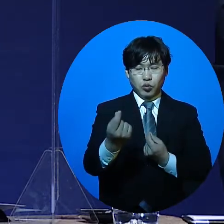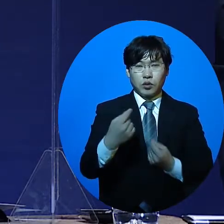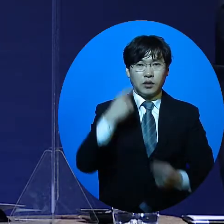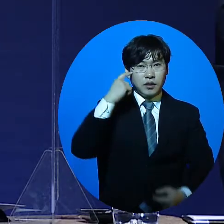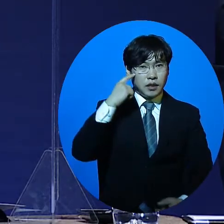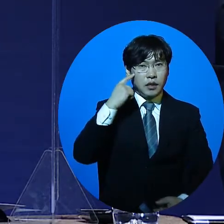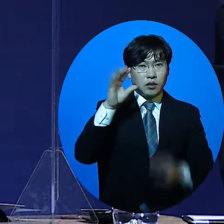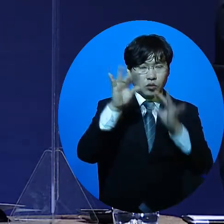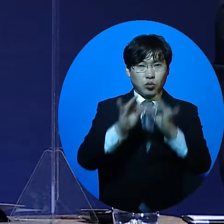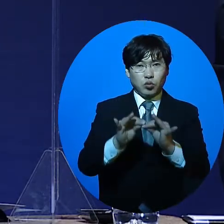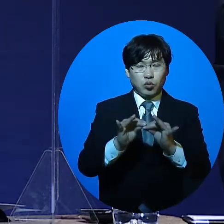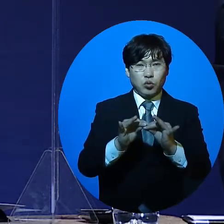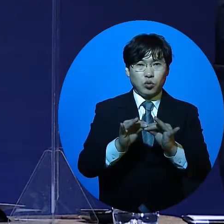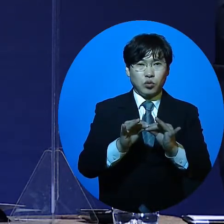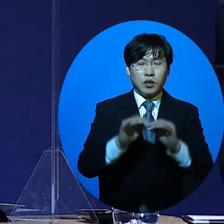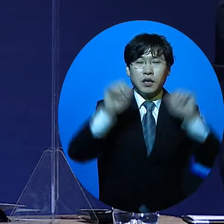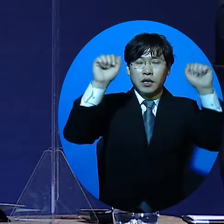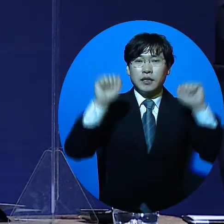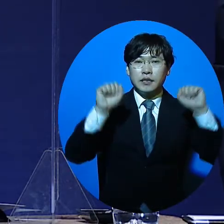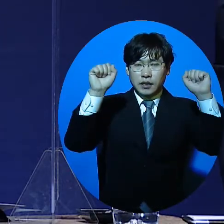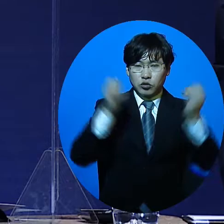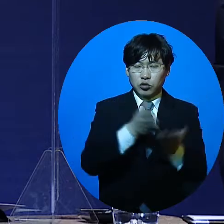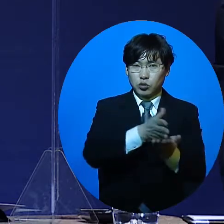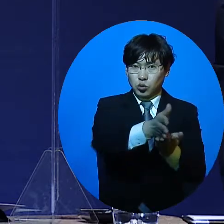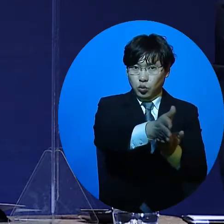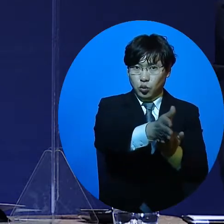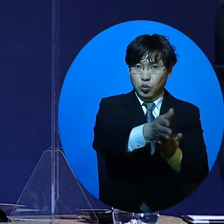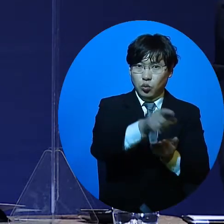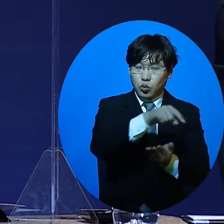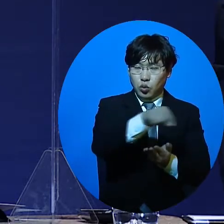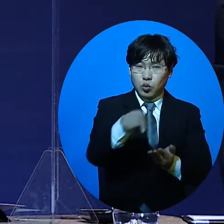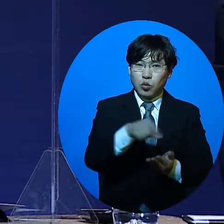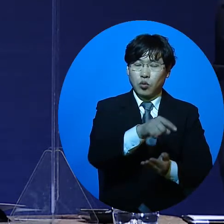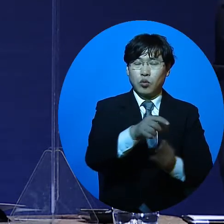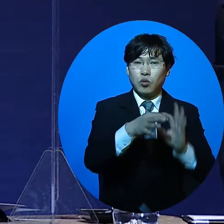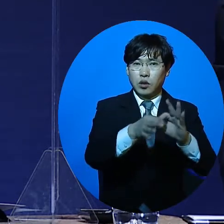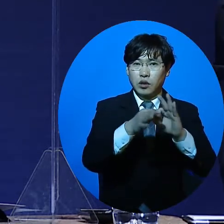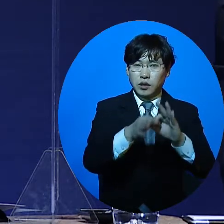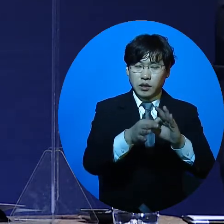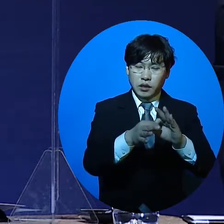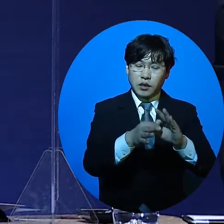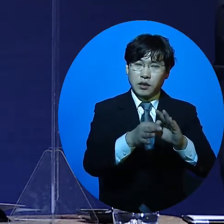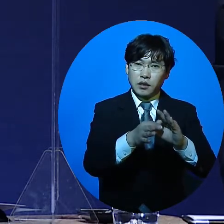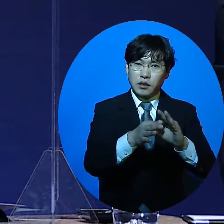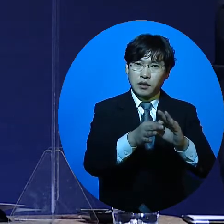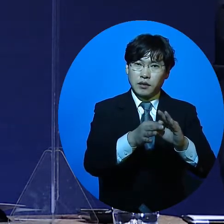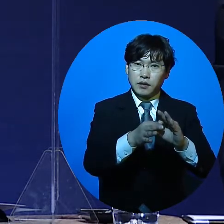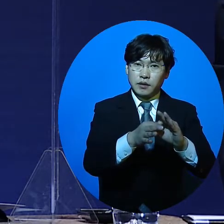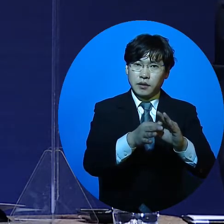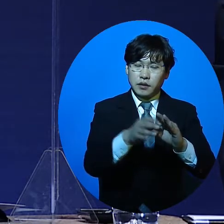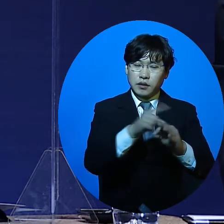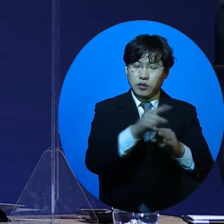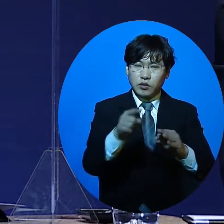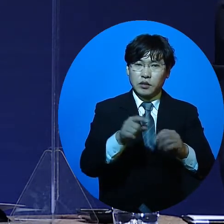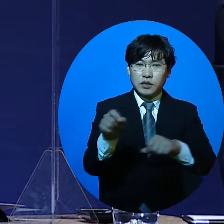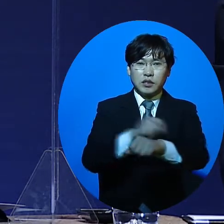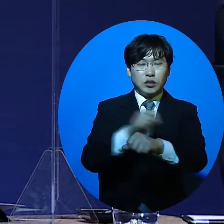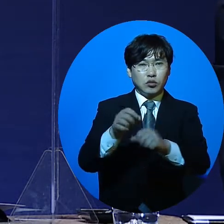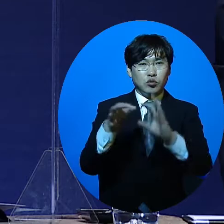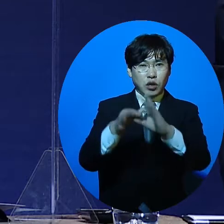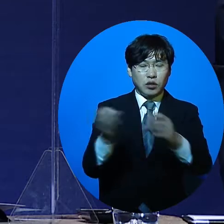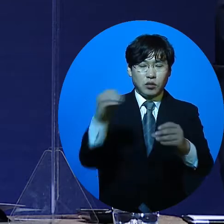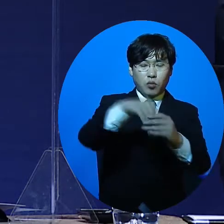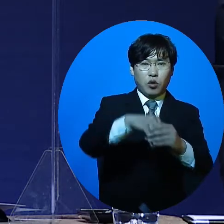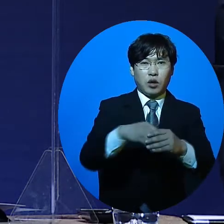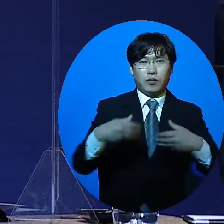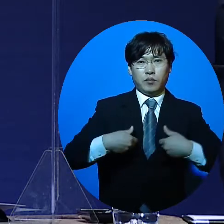느낌인데 체육학과에 관련된 학과의 어떤 과목들의 재편이 좀 필요하지 않겠나 이렇게 좀 보여집니다.